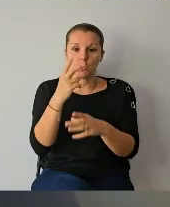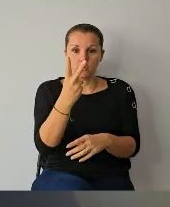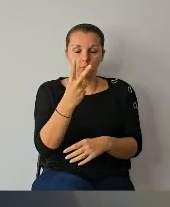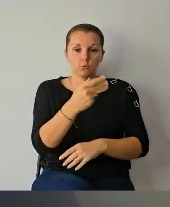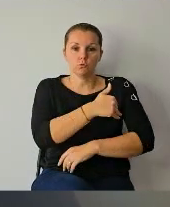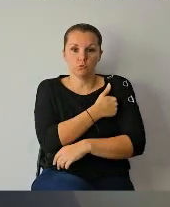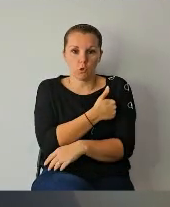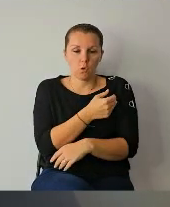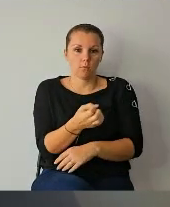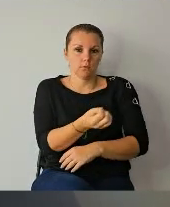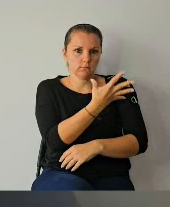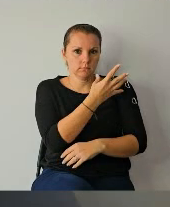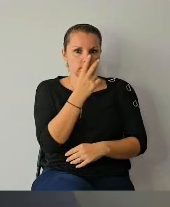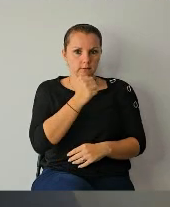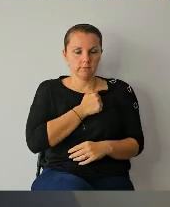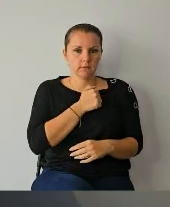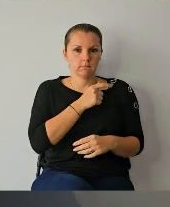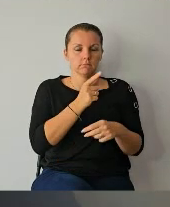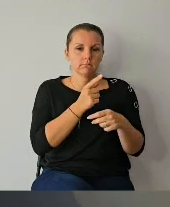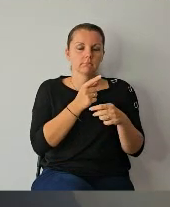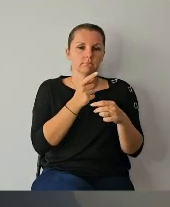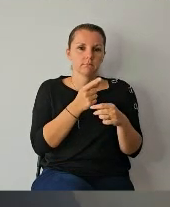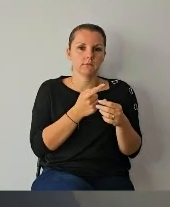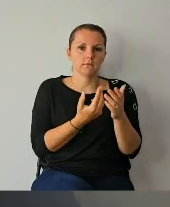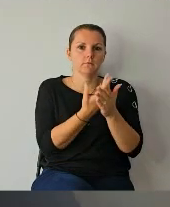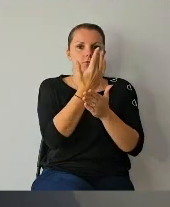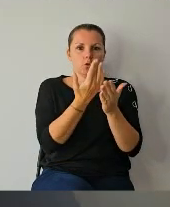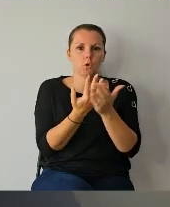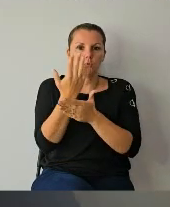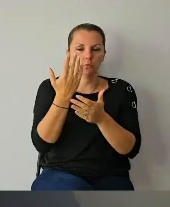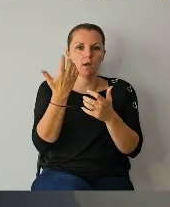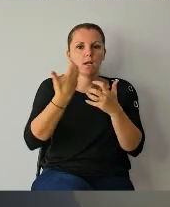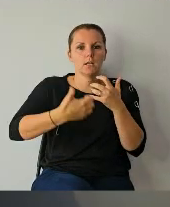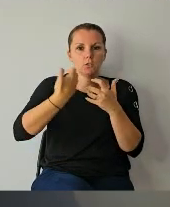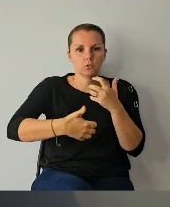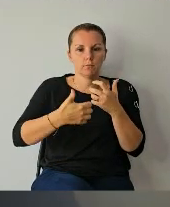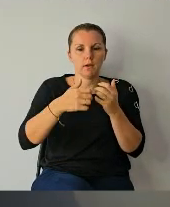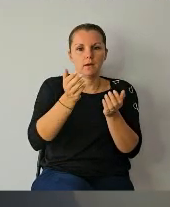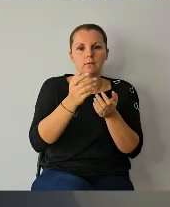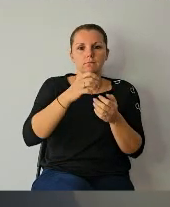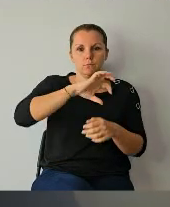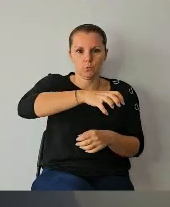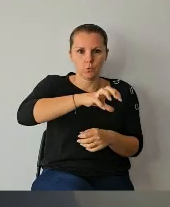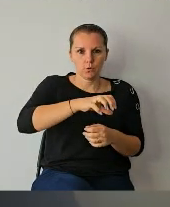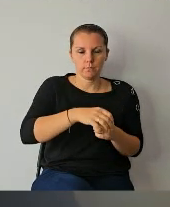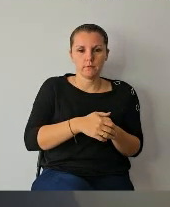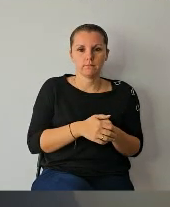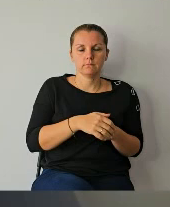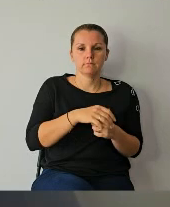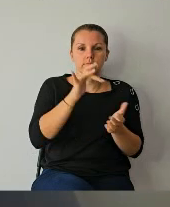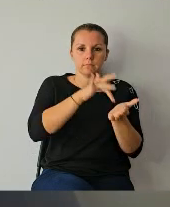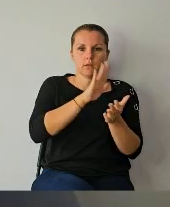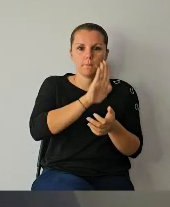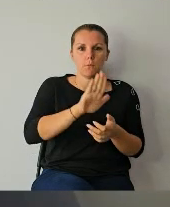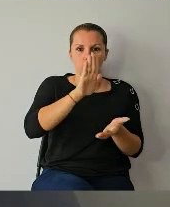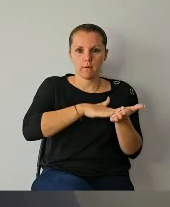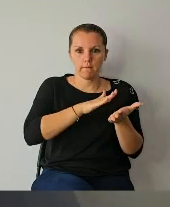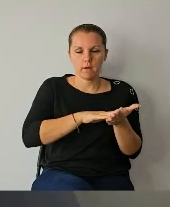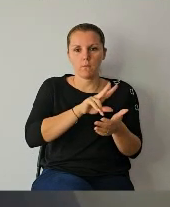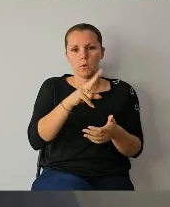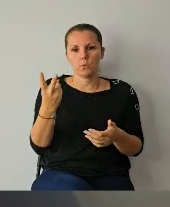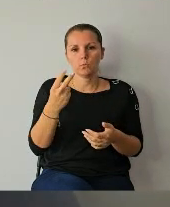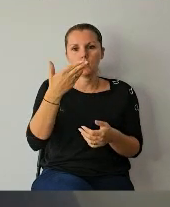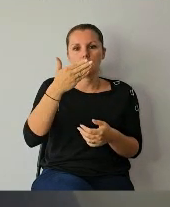wzrosła liczba oddziałów. Miało to miejsce w szkole podstawowej w Boguchwale o 1 oddział i w szkole w Mogielnicy tak samo o 1 oddział.